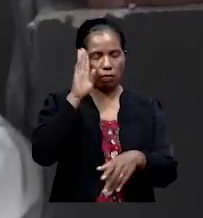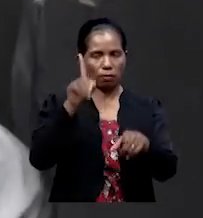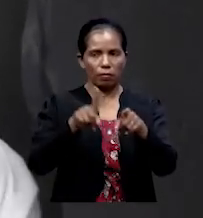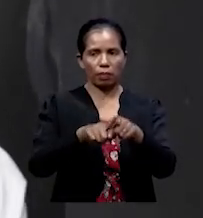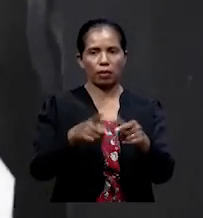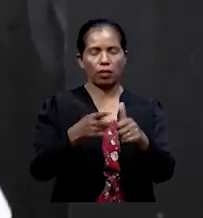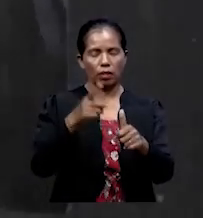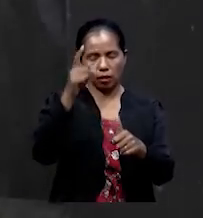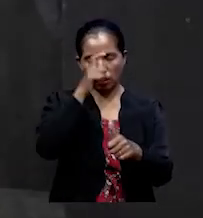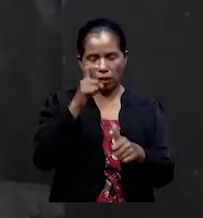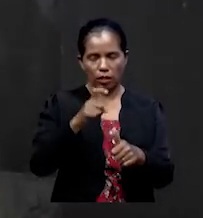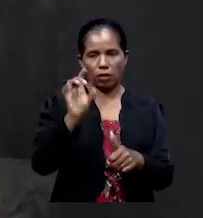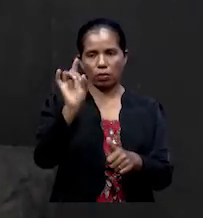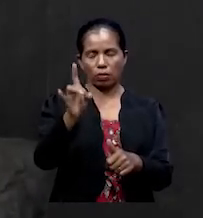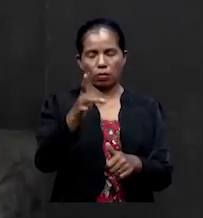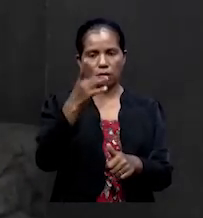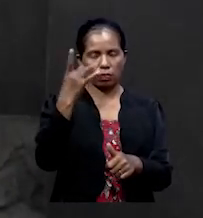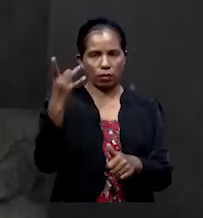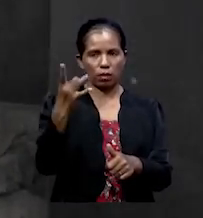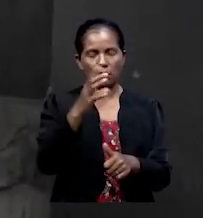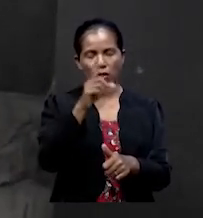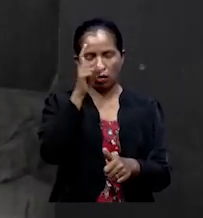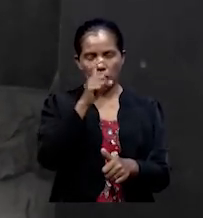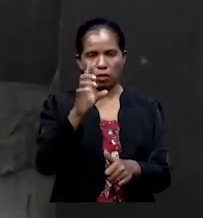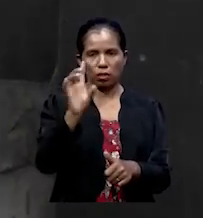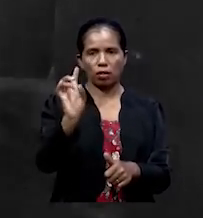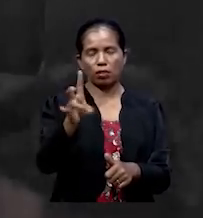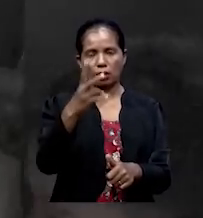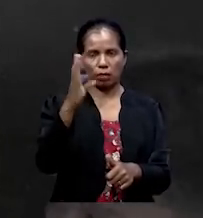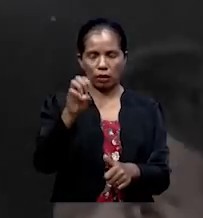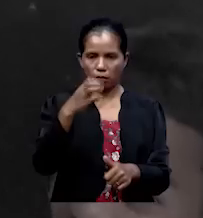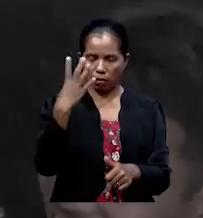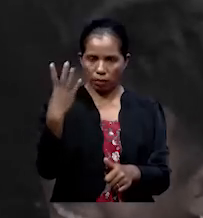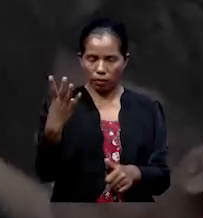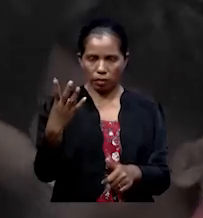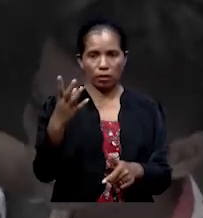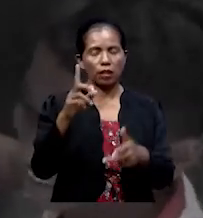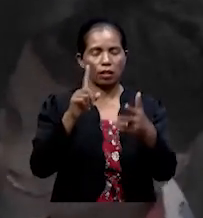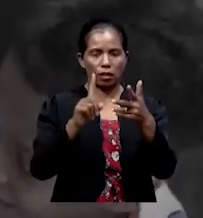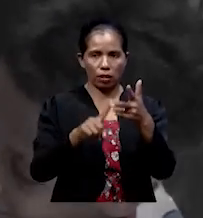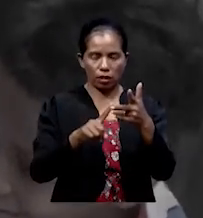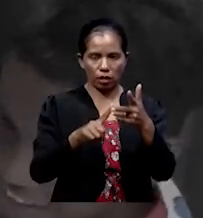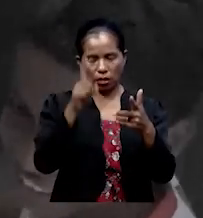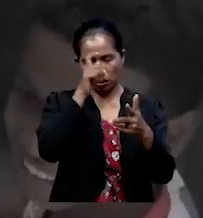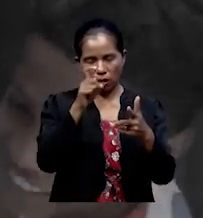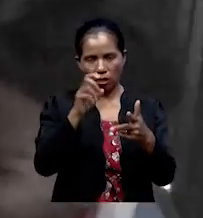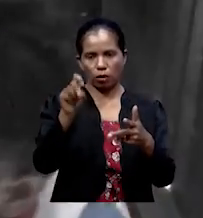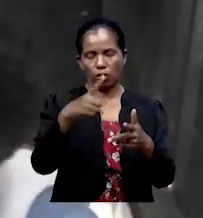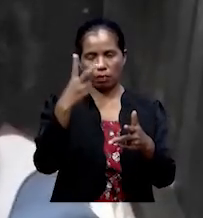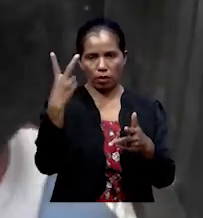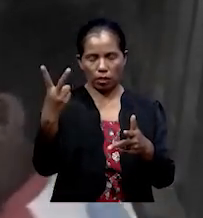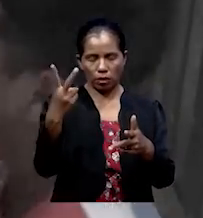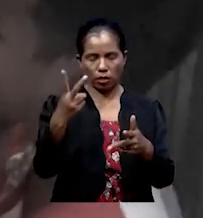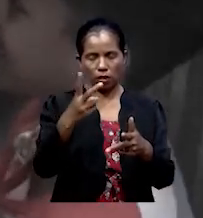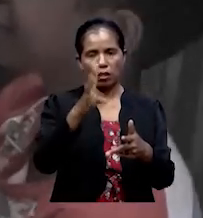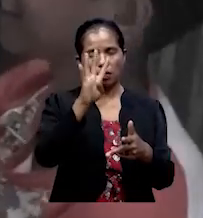sanur resin hitu, no segundo ho idade sanur resin lima, terceiro ho idade sa noresin rua, no